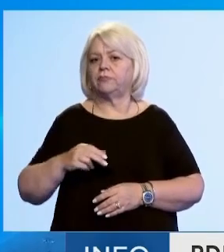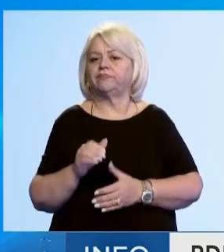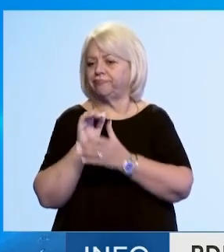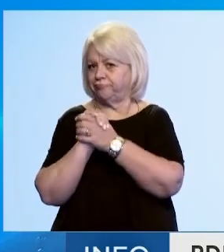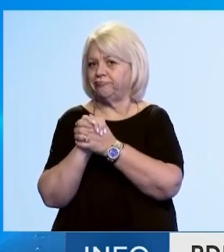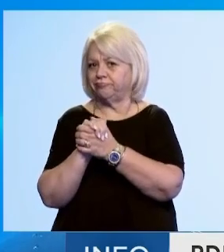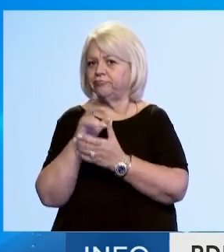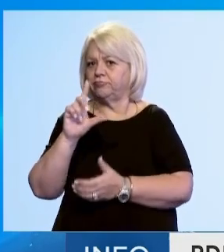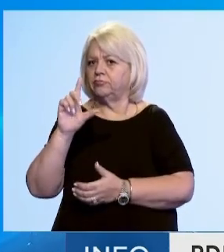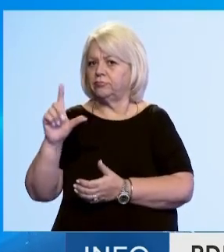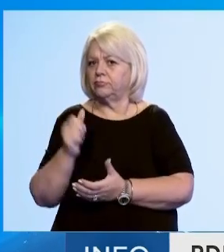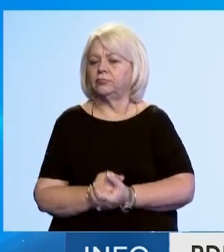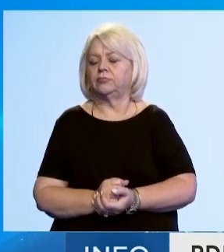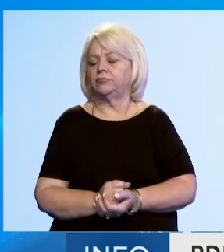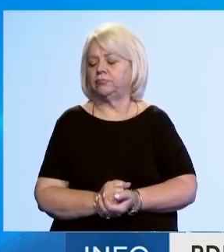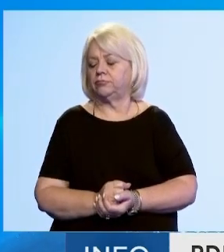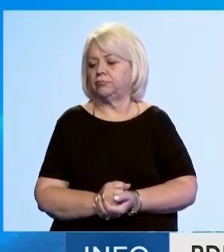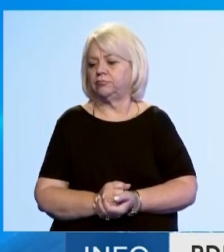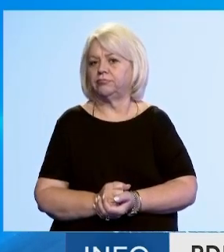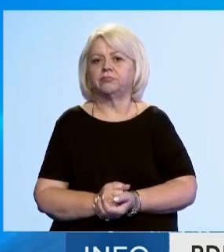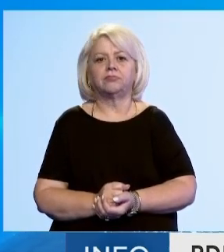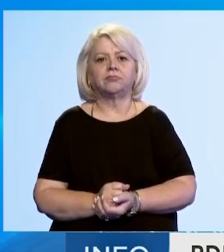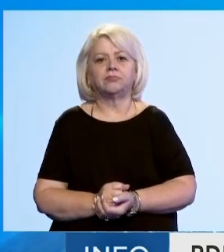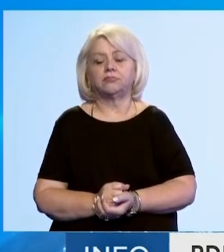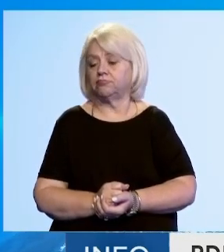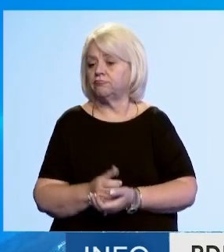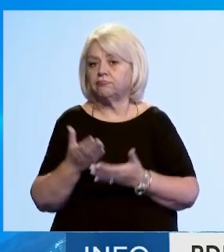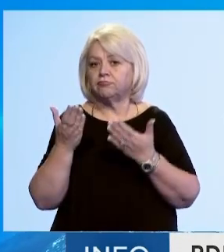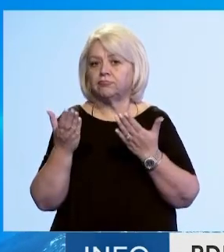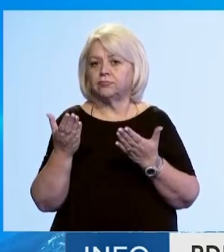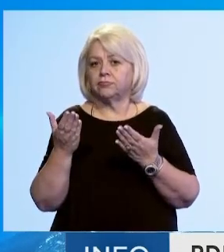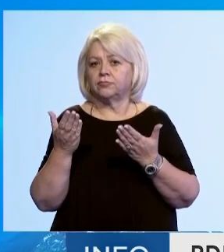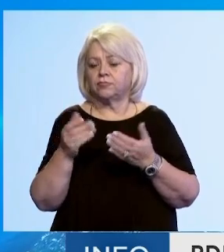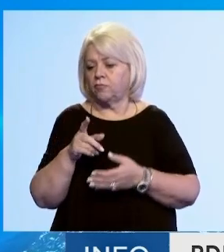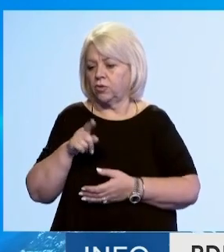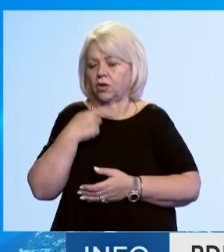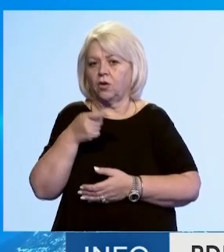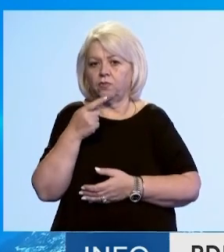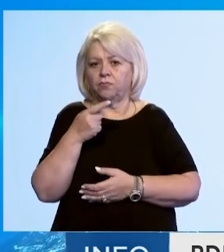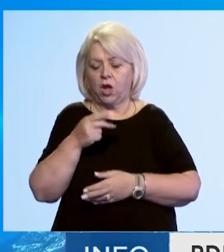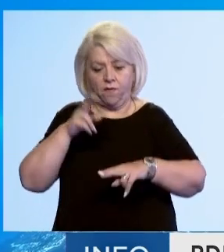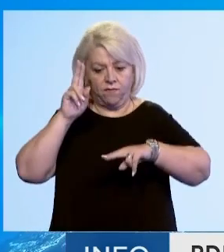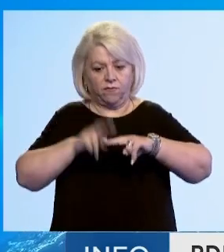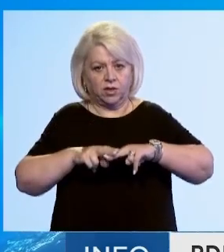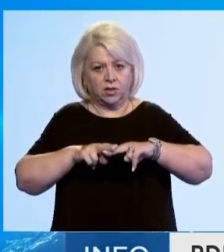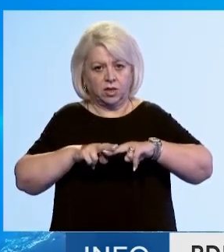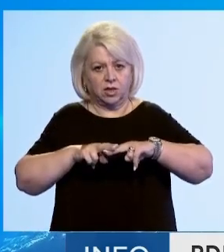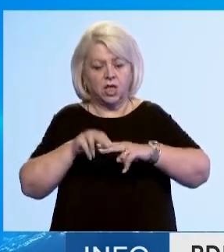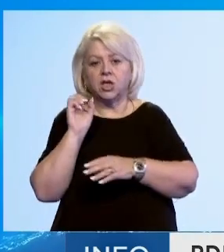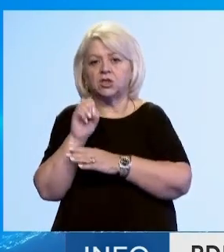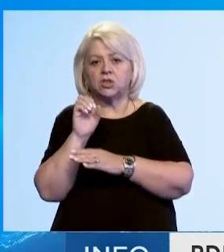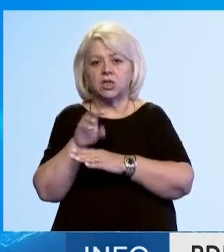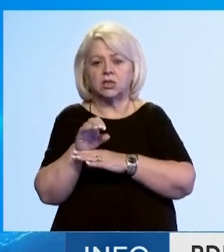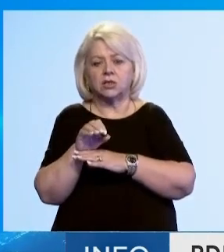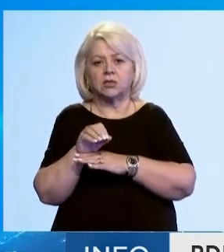zoti Lapashtica. Përshëndetje. Atër, është thënë që kë vendim është marrë në këshillin e